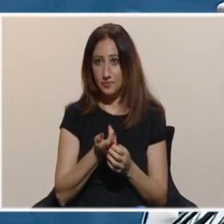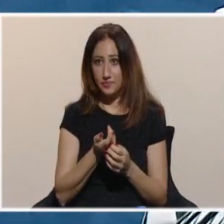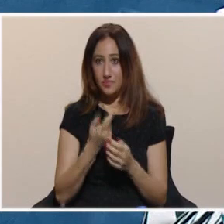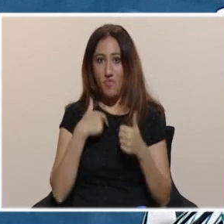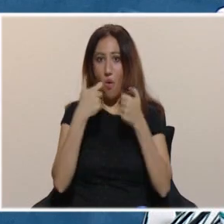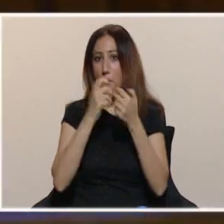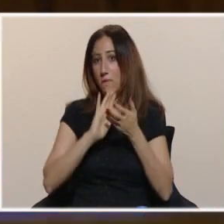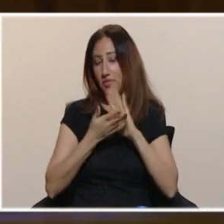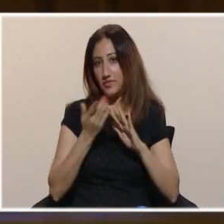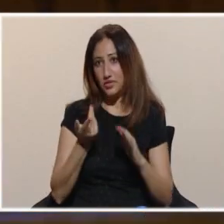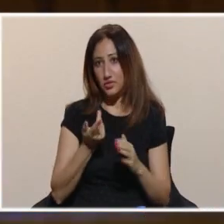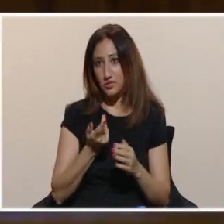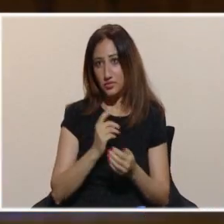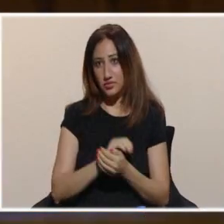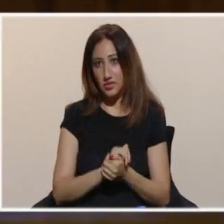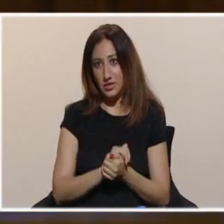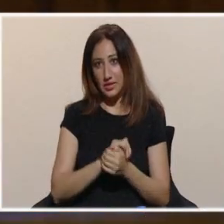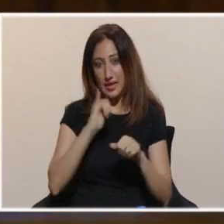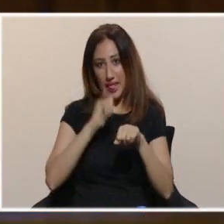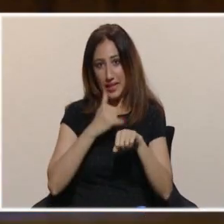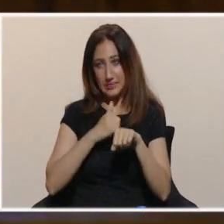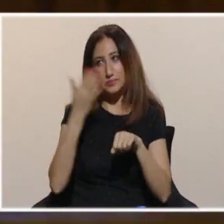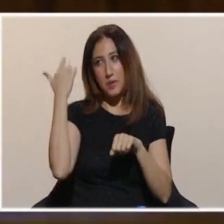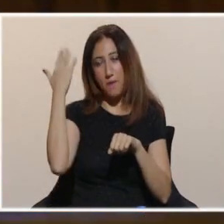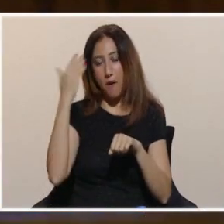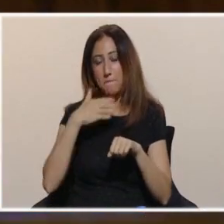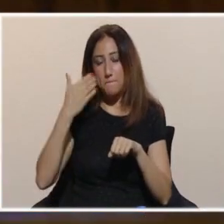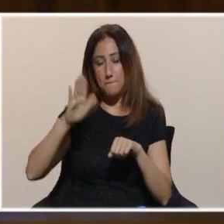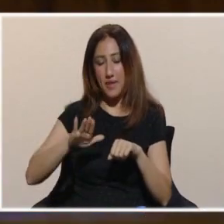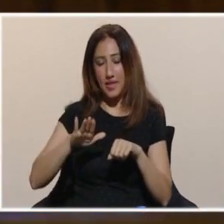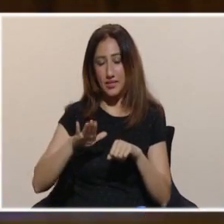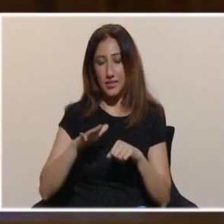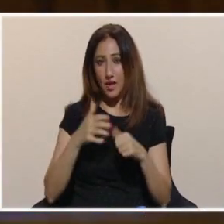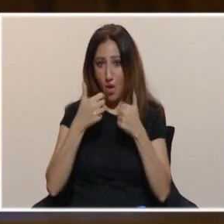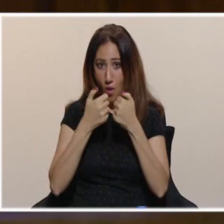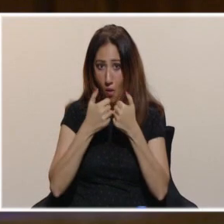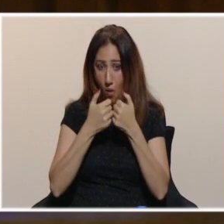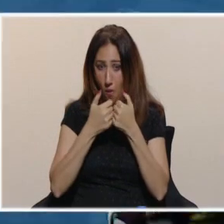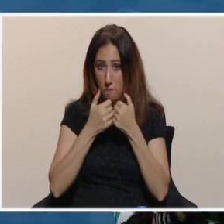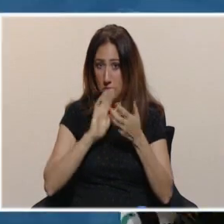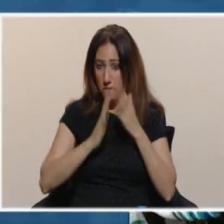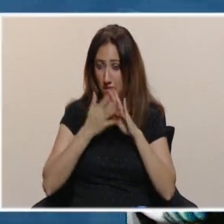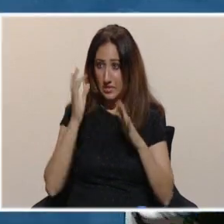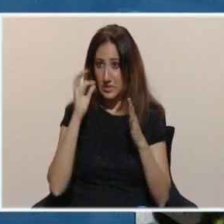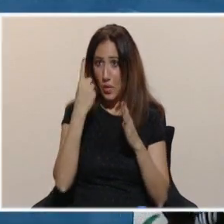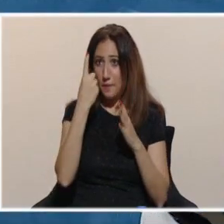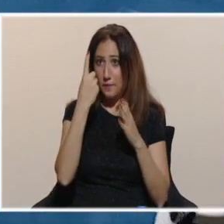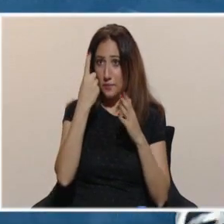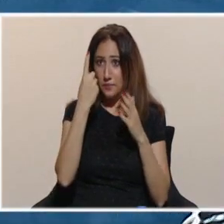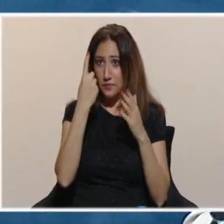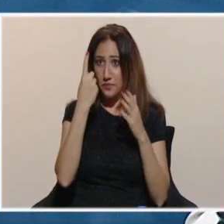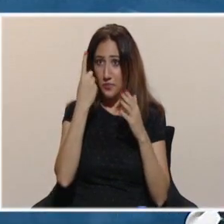ده. طب انت بعد قصة حبك مع خطيبك اللي مات الله يرحمه، الله يرحمه، ما عشتيش ولا قصة حب حقيقية؟ لا. عارف